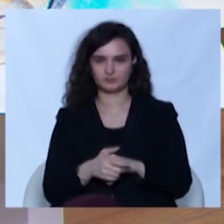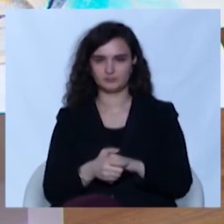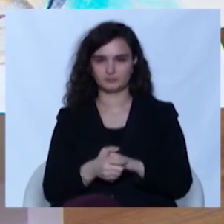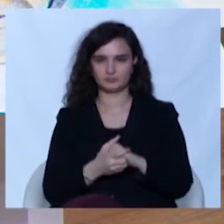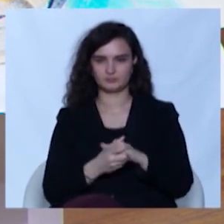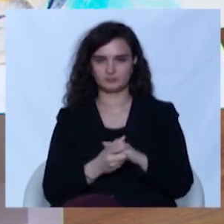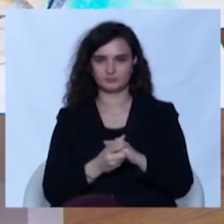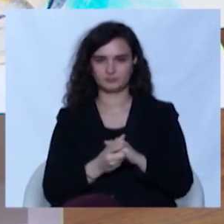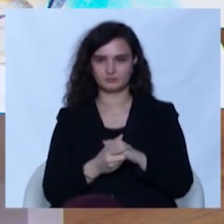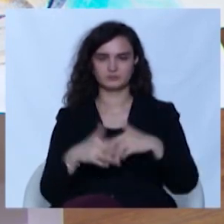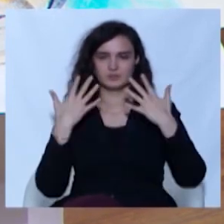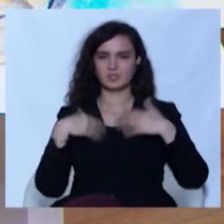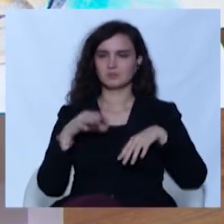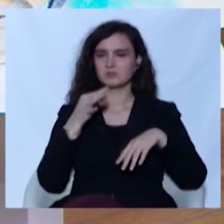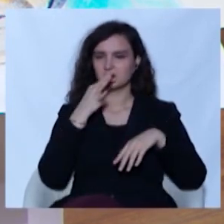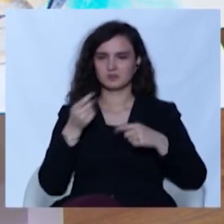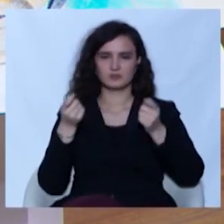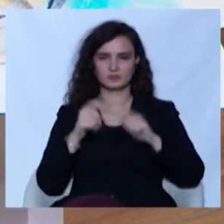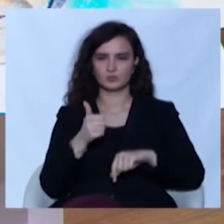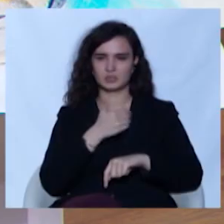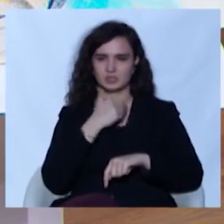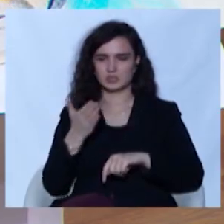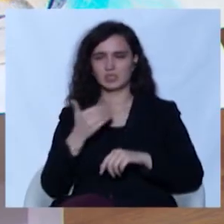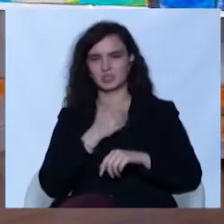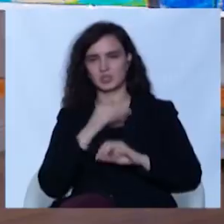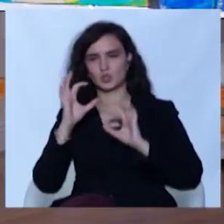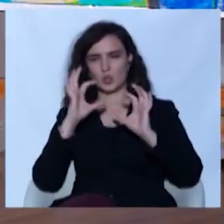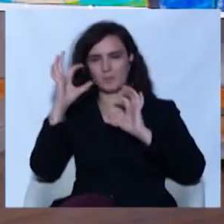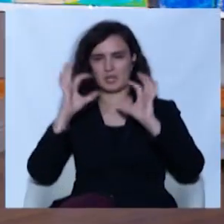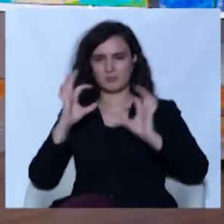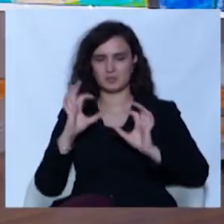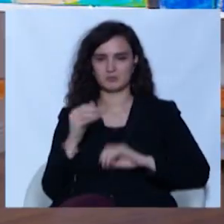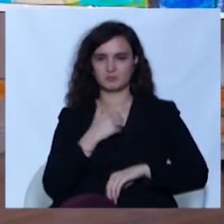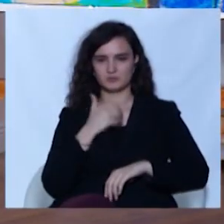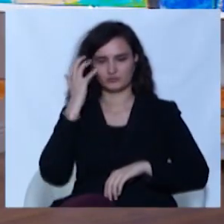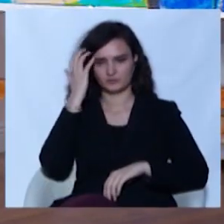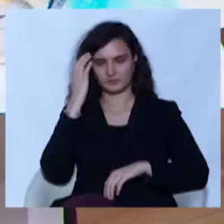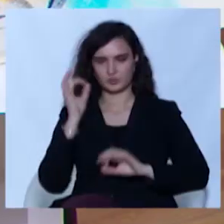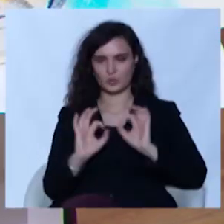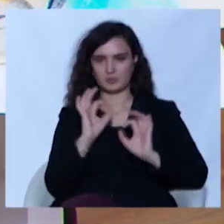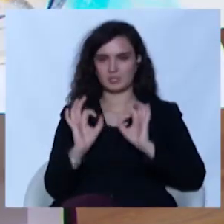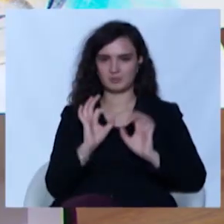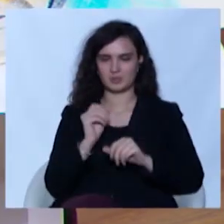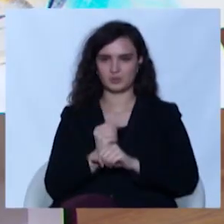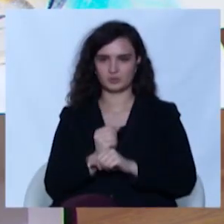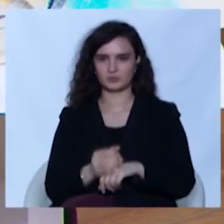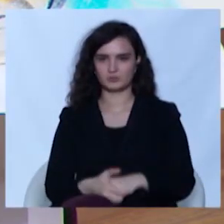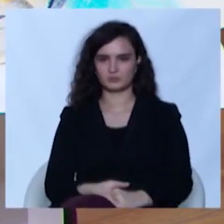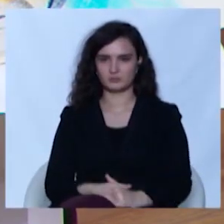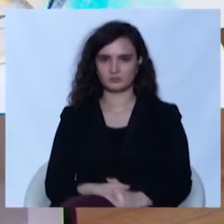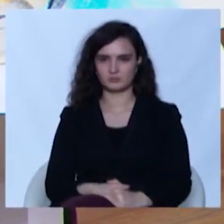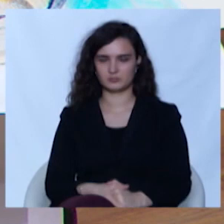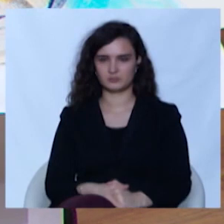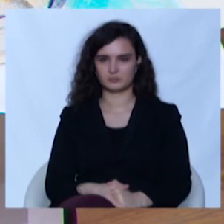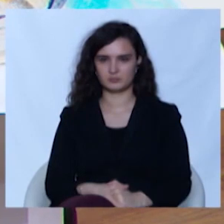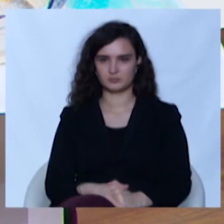Каба, рогорит винат, если ты чацут. У меня тут коплеби, не хватает момента, рушавый коплеби, кондес, да и кнева коплеби,